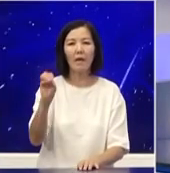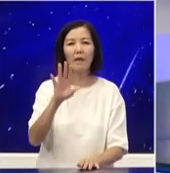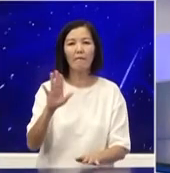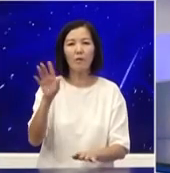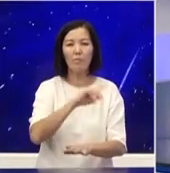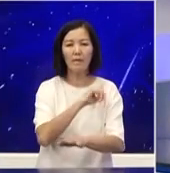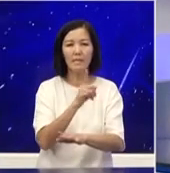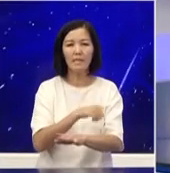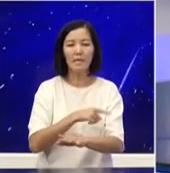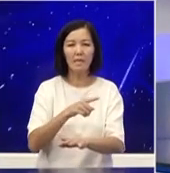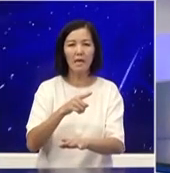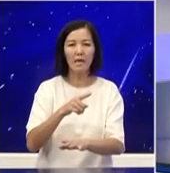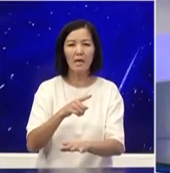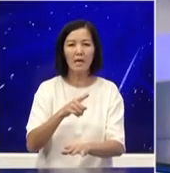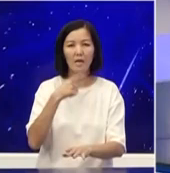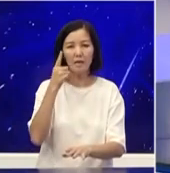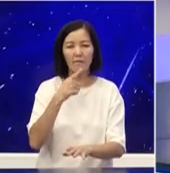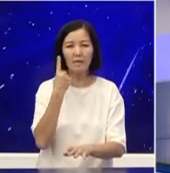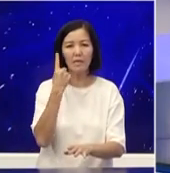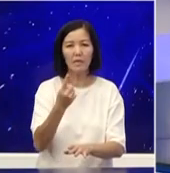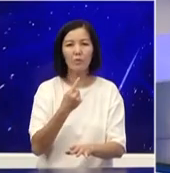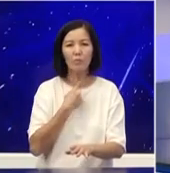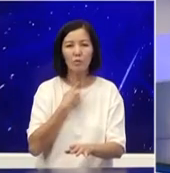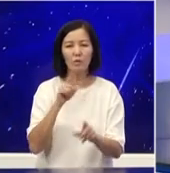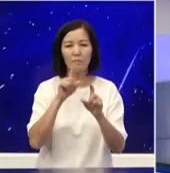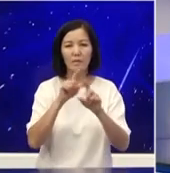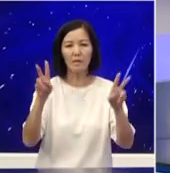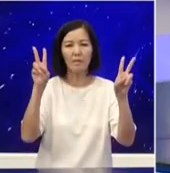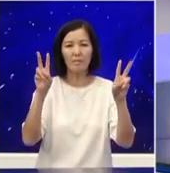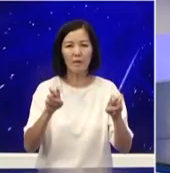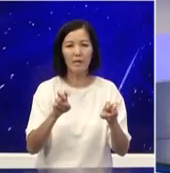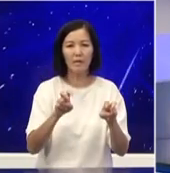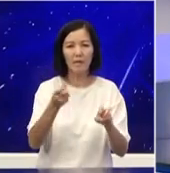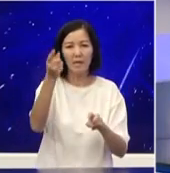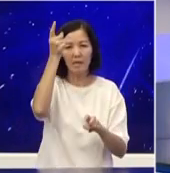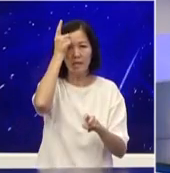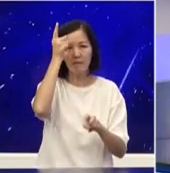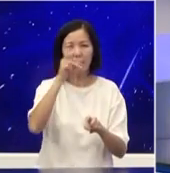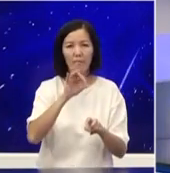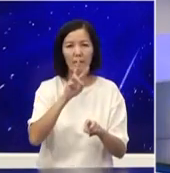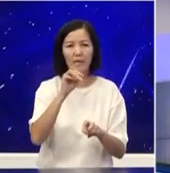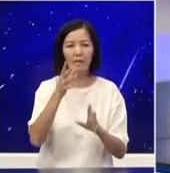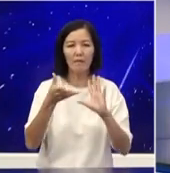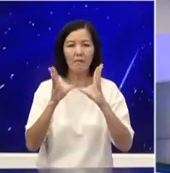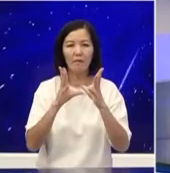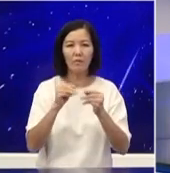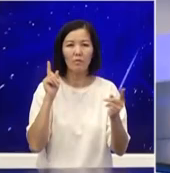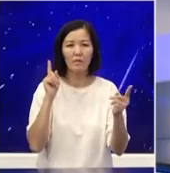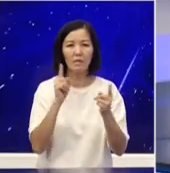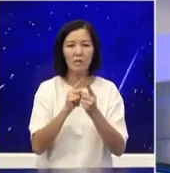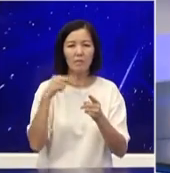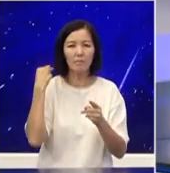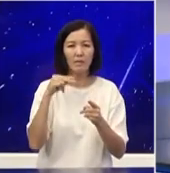Европа сильна, когда говорит одним голосом. Такими словами прокомментировала канцлер Германии Ангела Меркель итоги своей встречи с